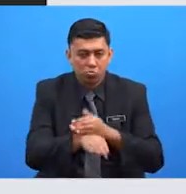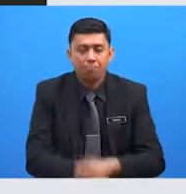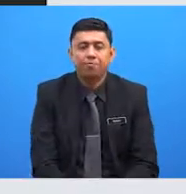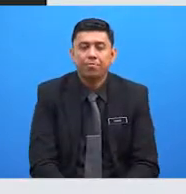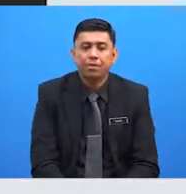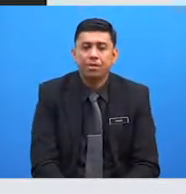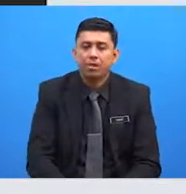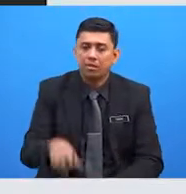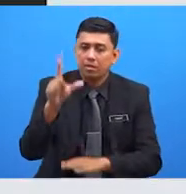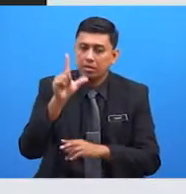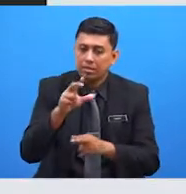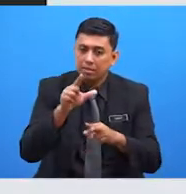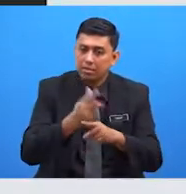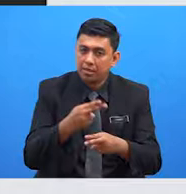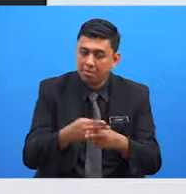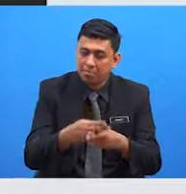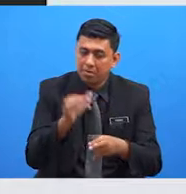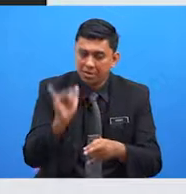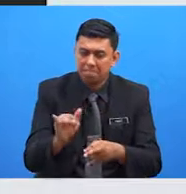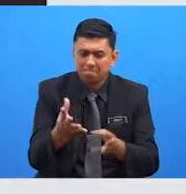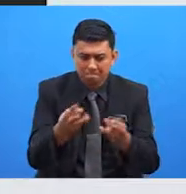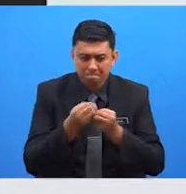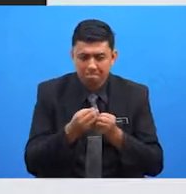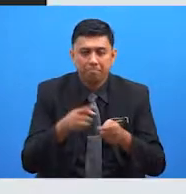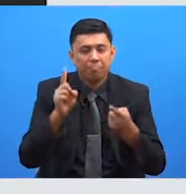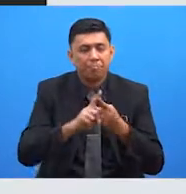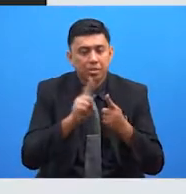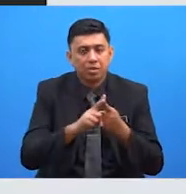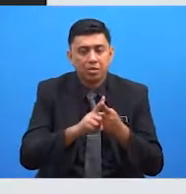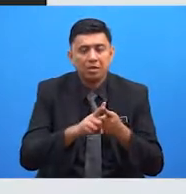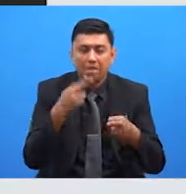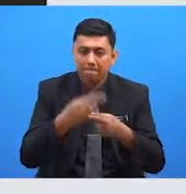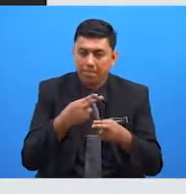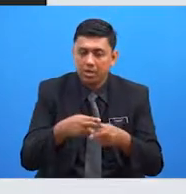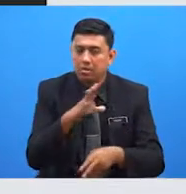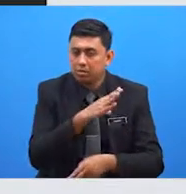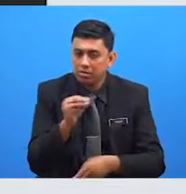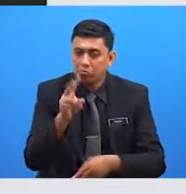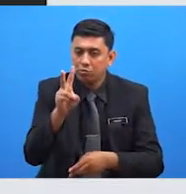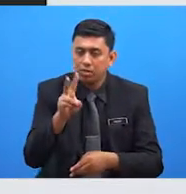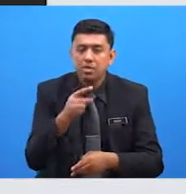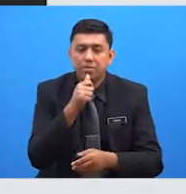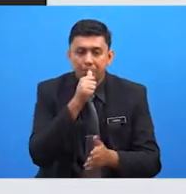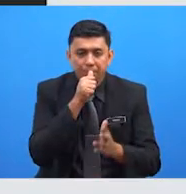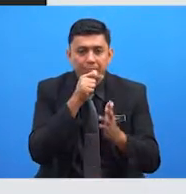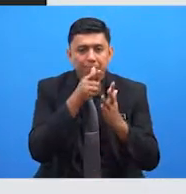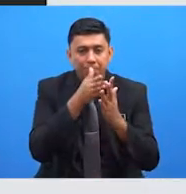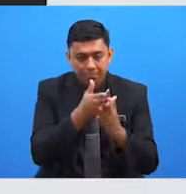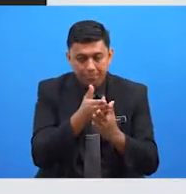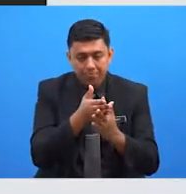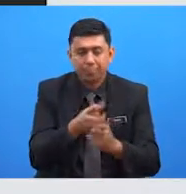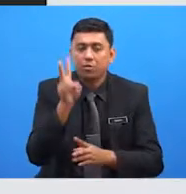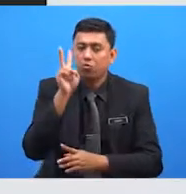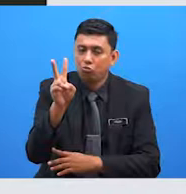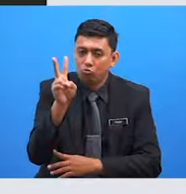elemen label yang dikehendaki. Pertama, username. Kedua, password. Seterusnya disediakan